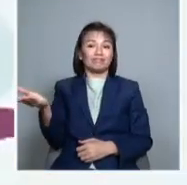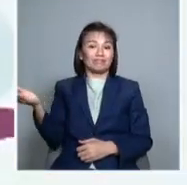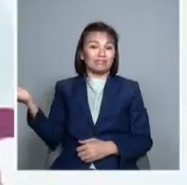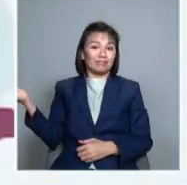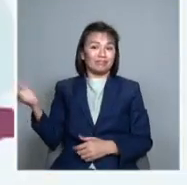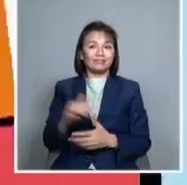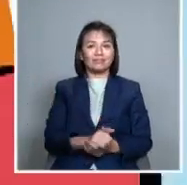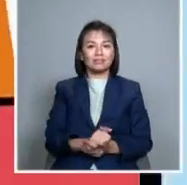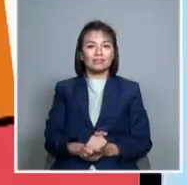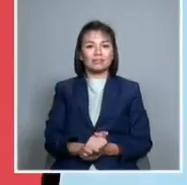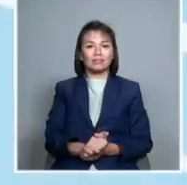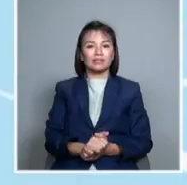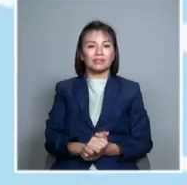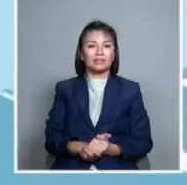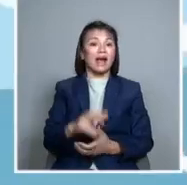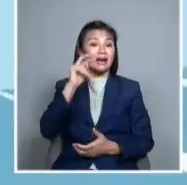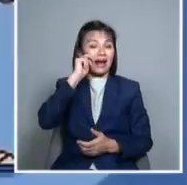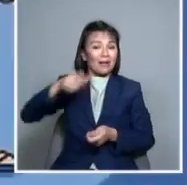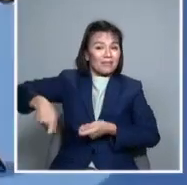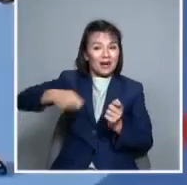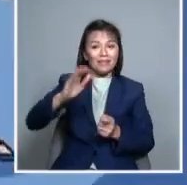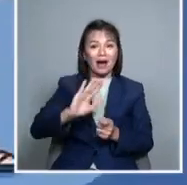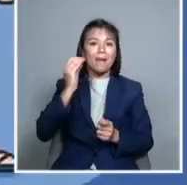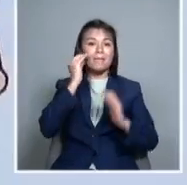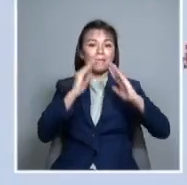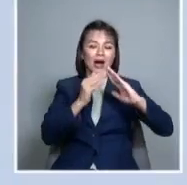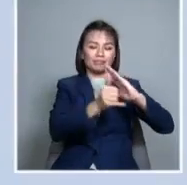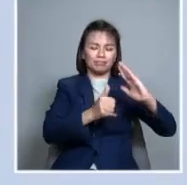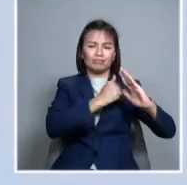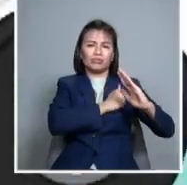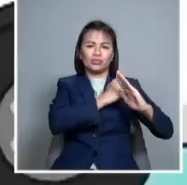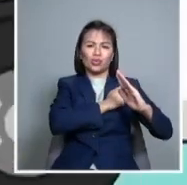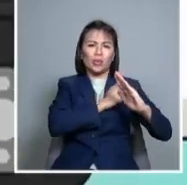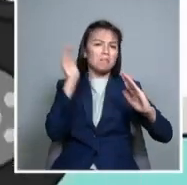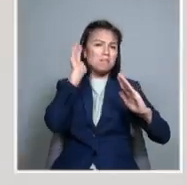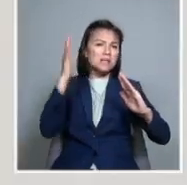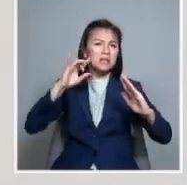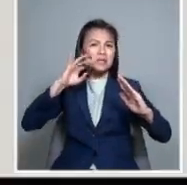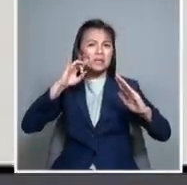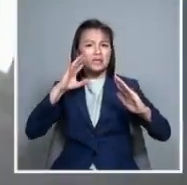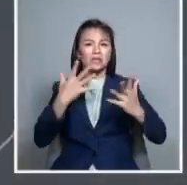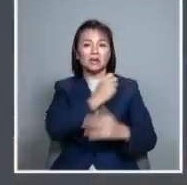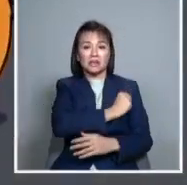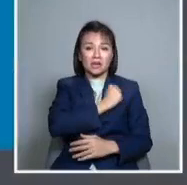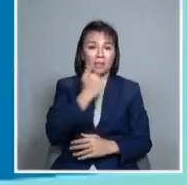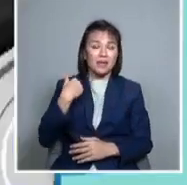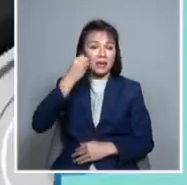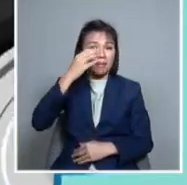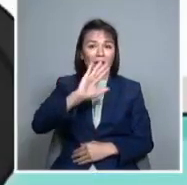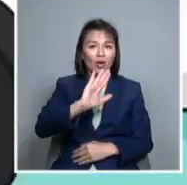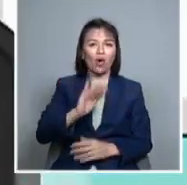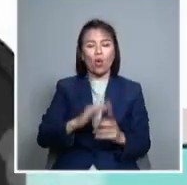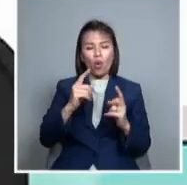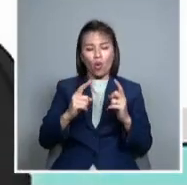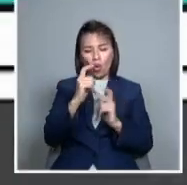ก็ลองฟังไม่เล่นไม่เอาไปเสี่ยงโรคเสี่ยงภัยให้อยู่บ้านอดทนถ้าไม่จะเสียใจไม่กลับบ้านสักทีปีนี้มาเสี่ยงไป